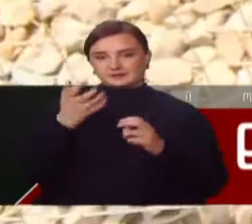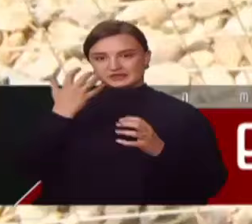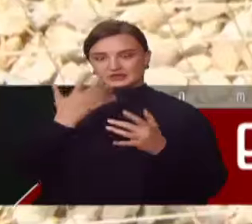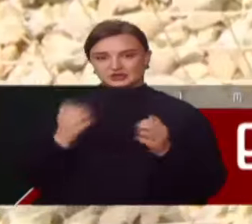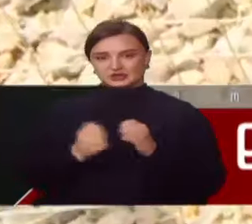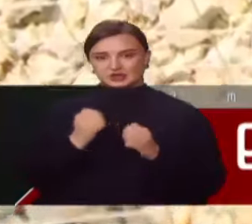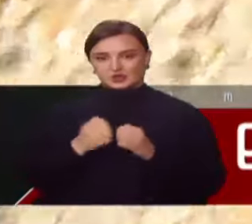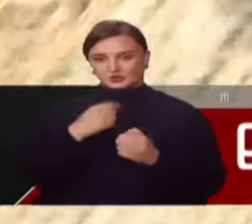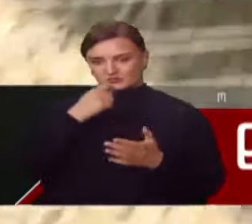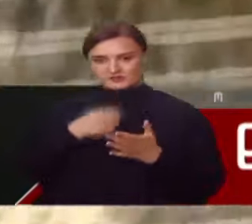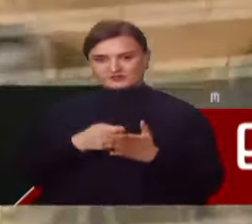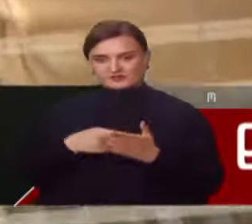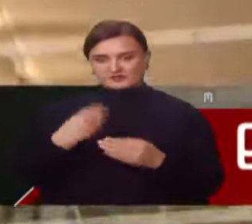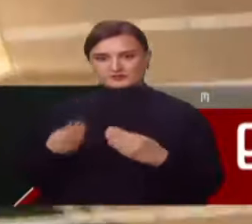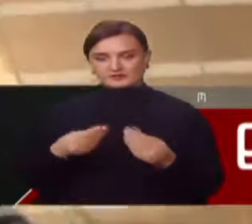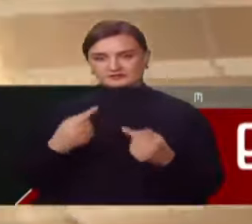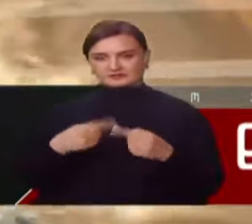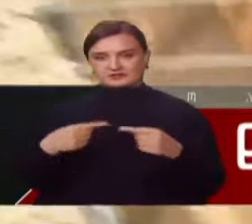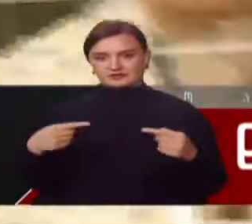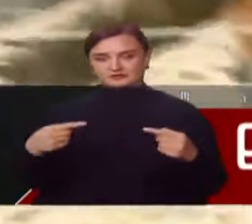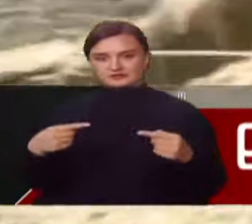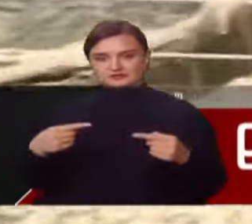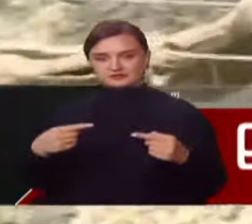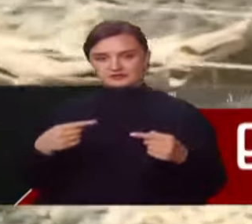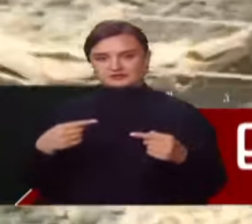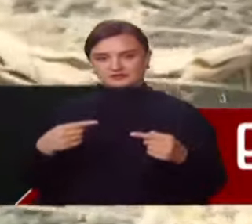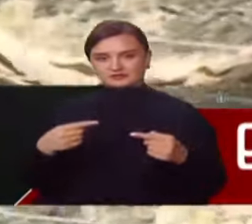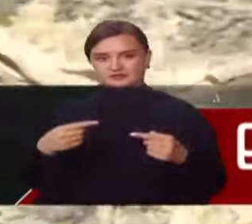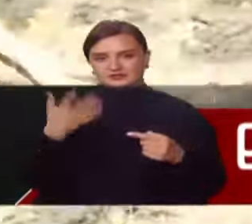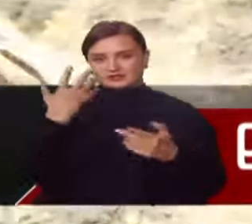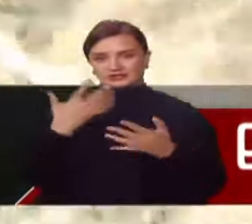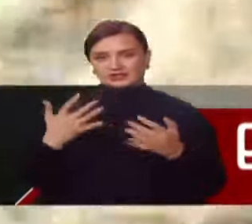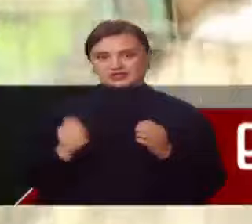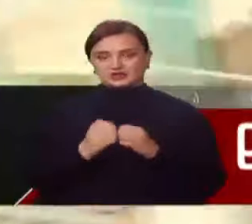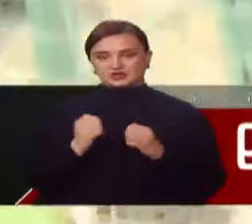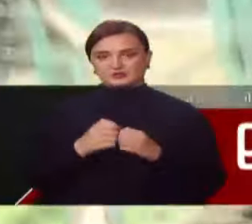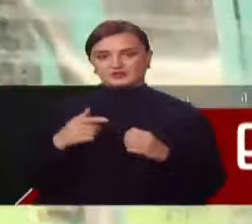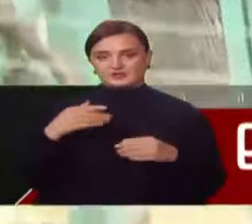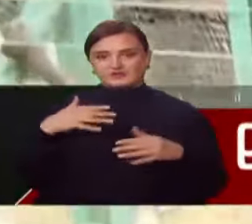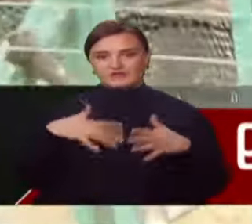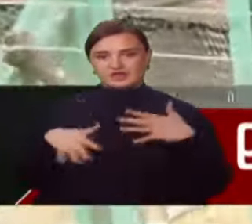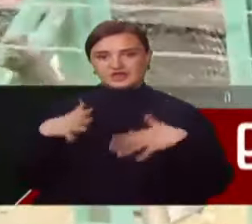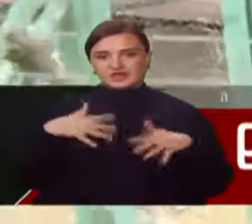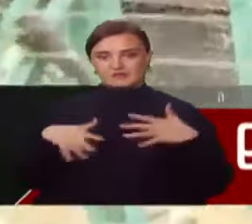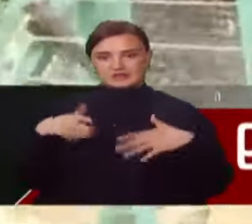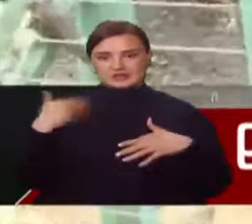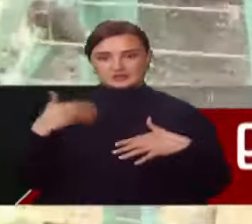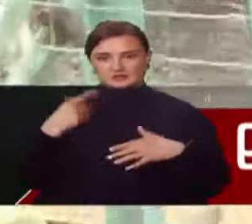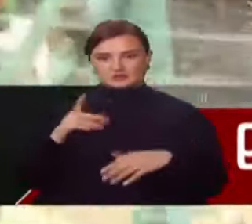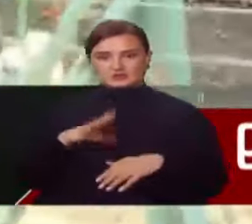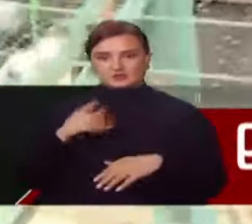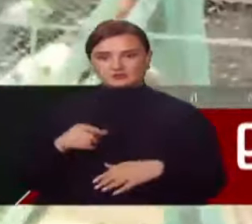ვკვებავ სხვადასხვა ხილის ხმელი ჩირეულით, რომ ის ვიტამინები არ მოაკლდეთ,